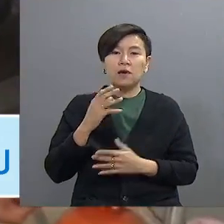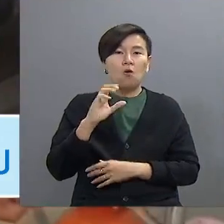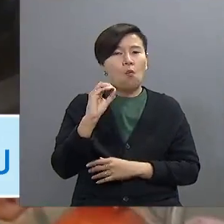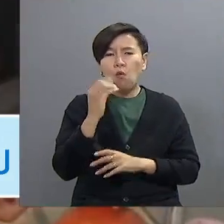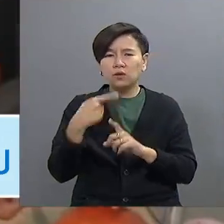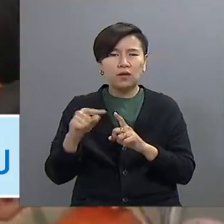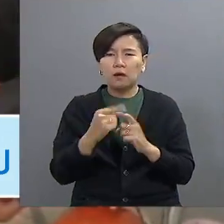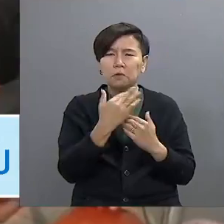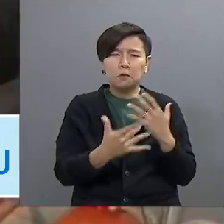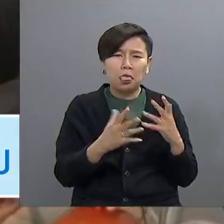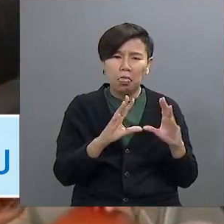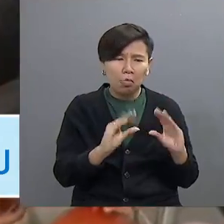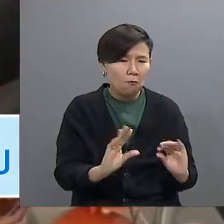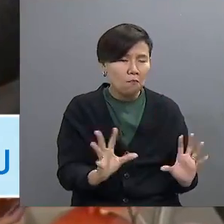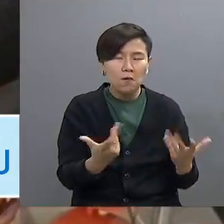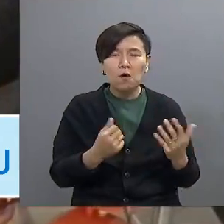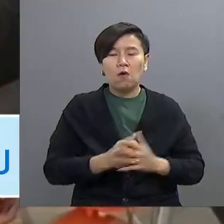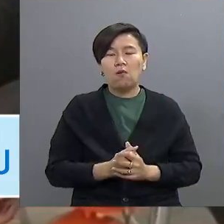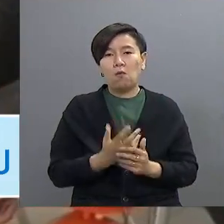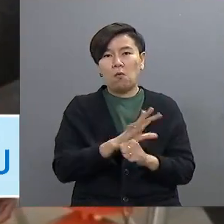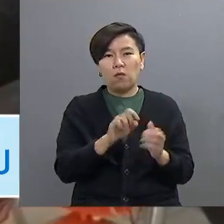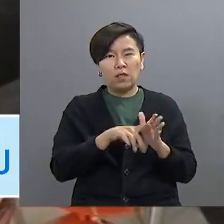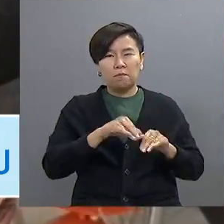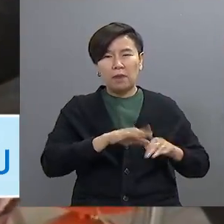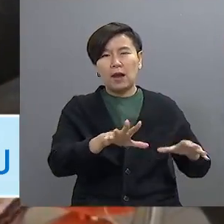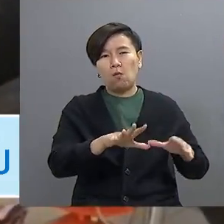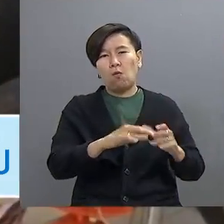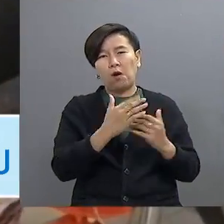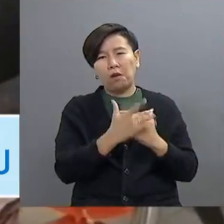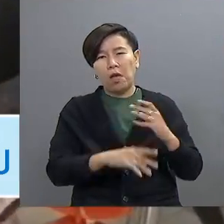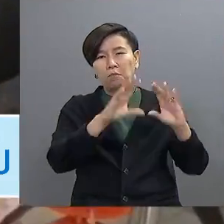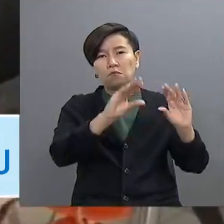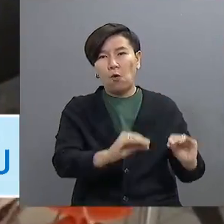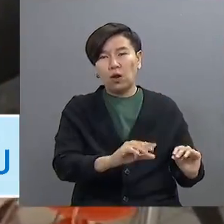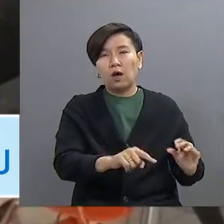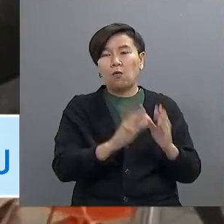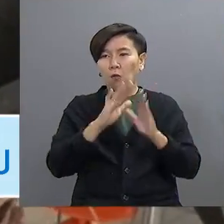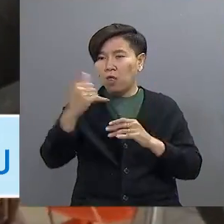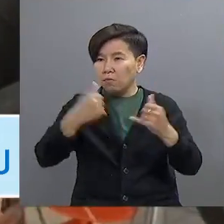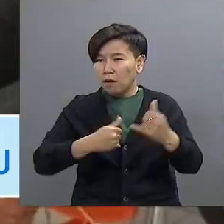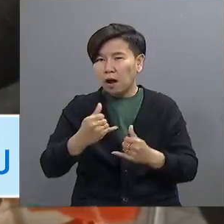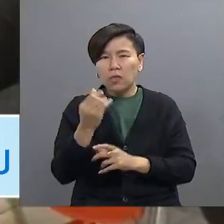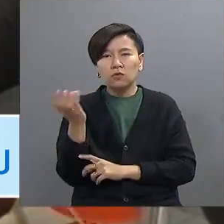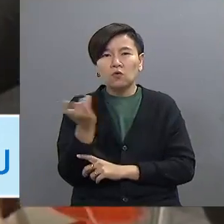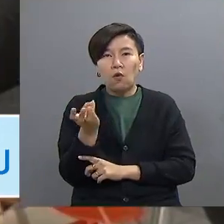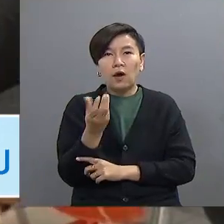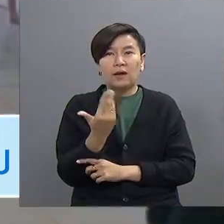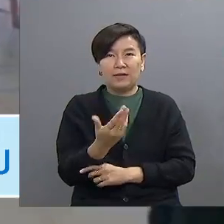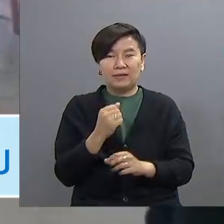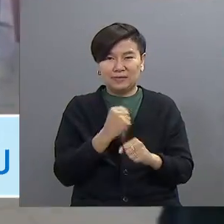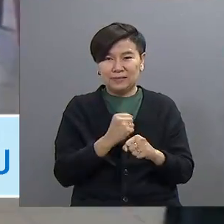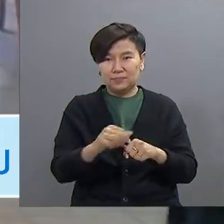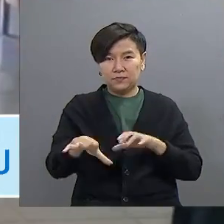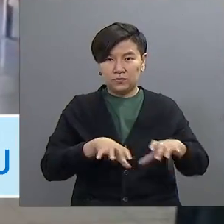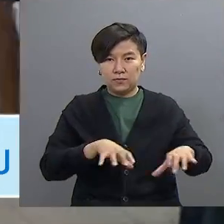ยก็ยังทำให้คนไปบริจาคน้อยอยู่นะคะโดยทางธนาคารเลือดโรงพยาบาลบึงกาฬเนี่ยมีการบริหารจัดการด้านส่วนประกอบของ